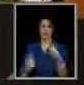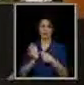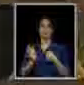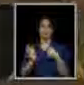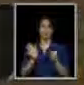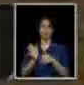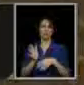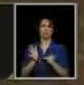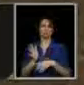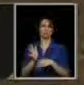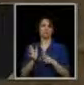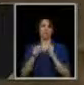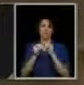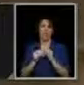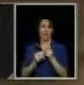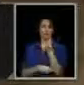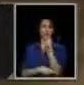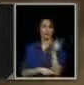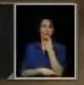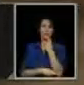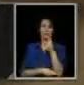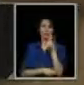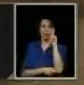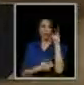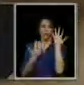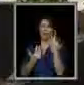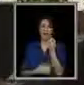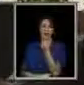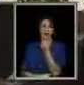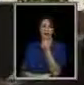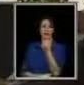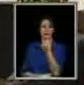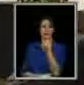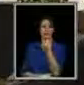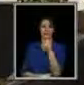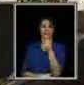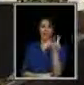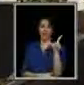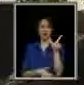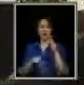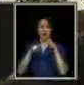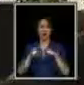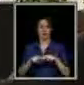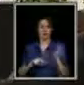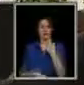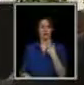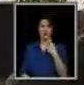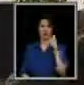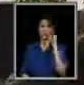הכסף, שם אותו בצד. אתה יודע כמה כסף יש לך בקרן לטיפול בחסויים? כמה כסף יש לו?